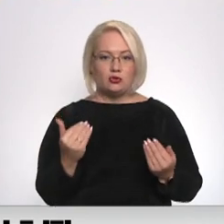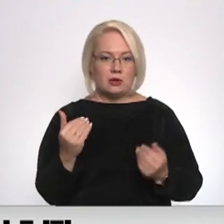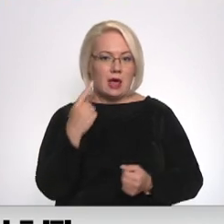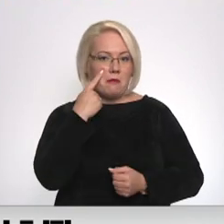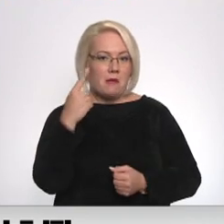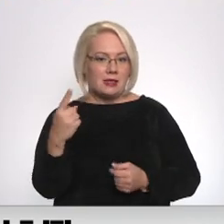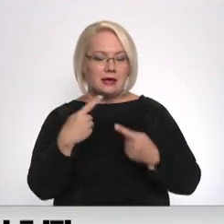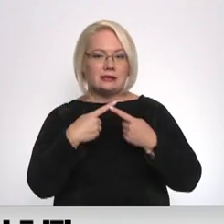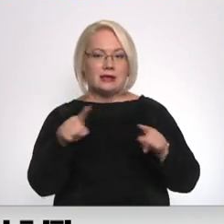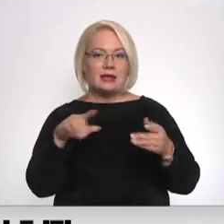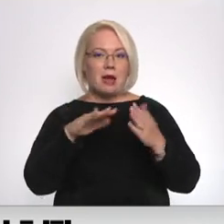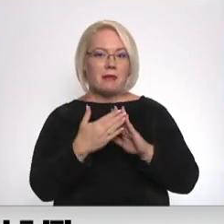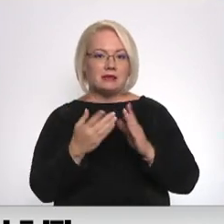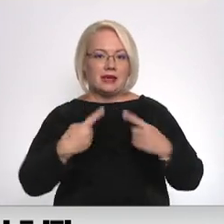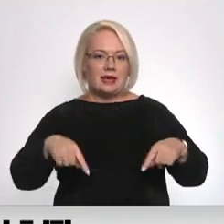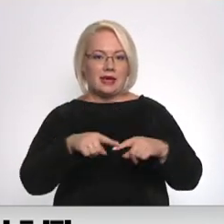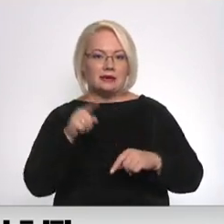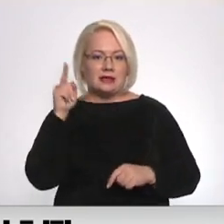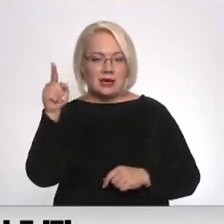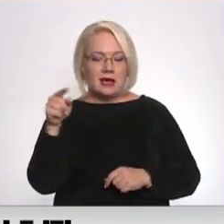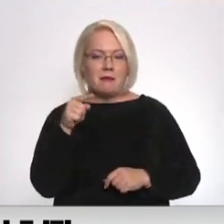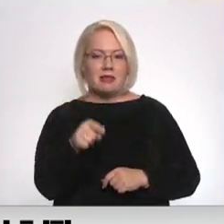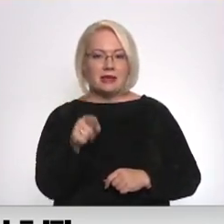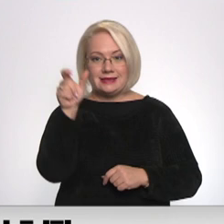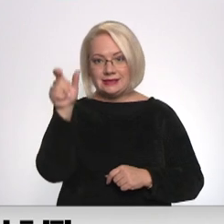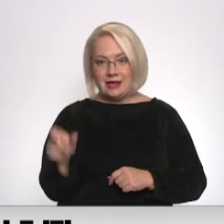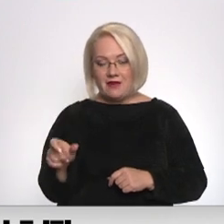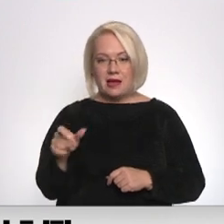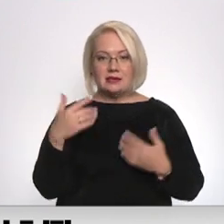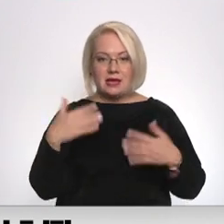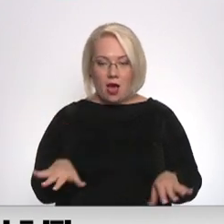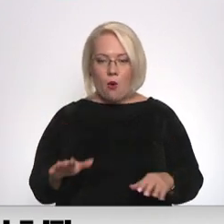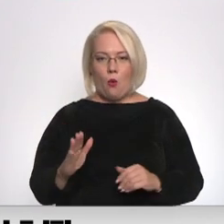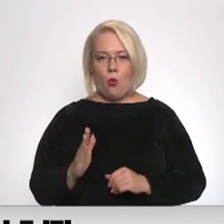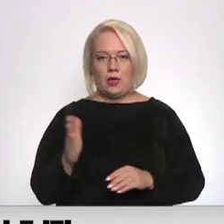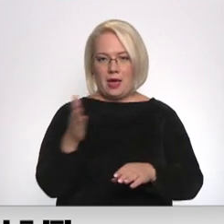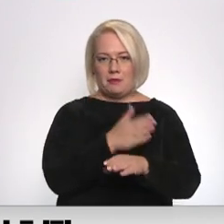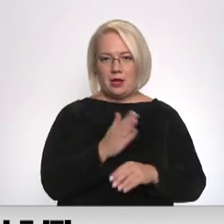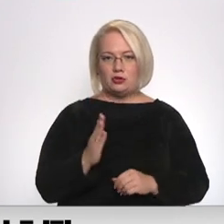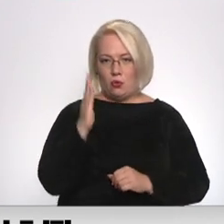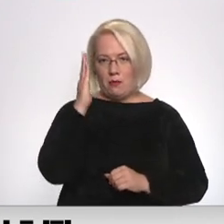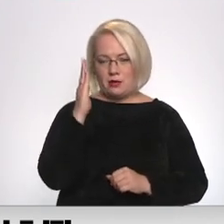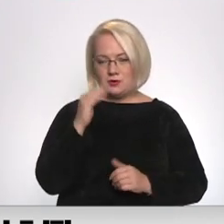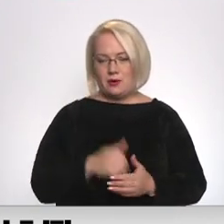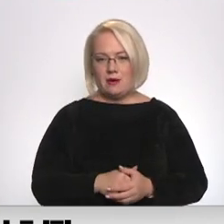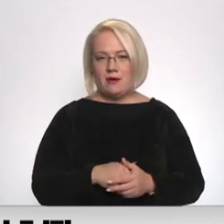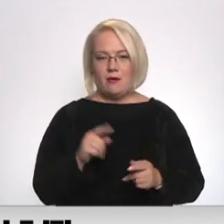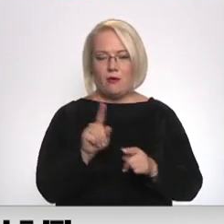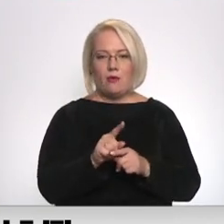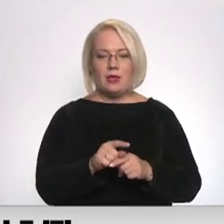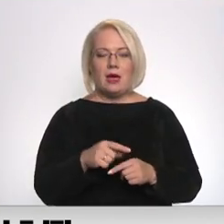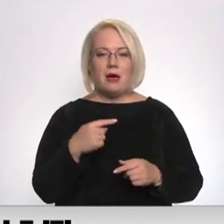arī citā pilsētas iecirknī, lai gan šī pati persona savu balsi jau iepriekš nodevusi glabāšanā.